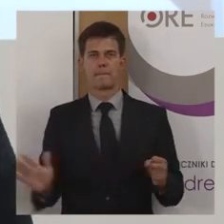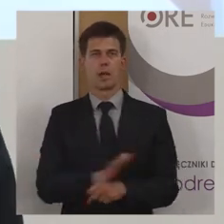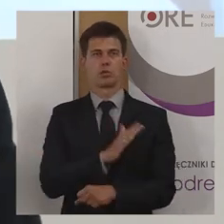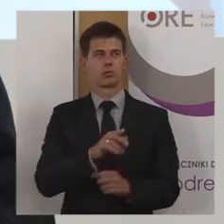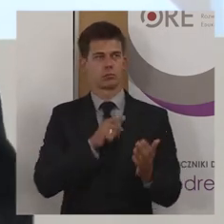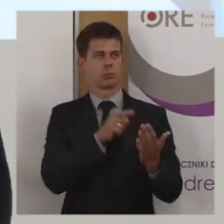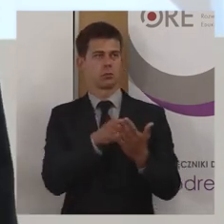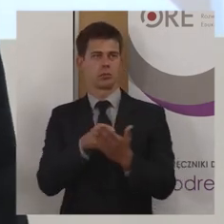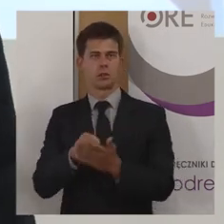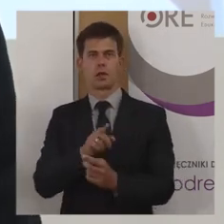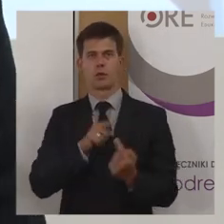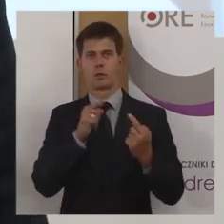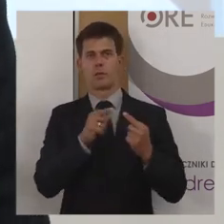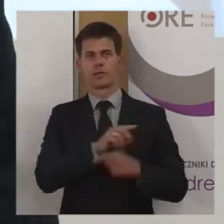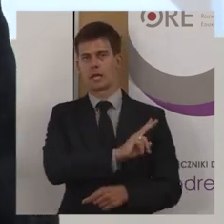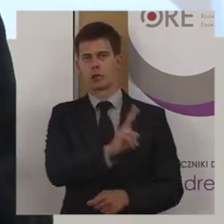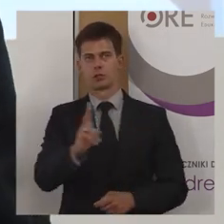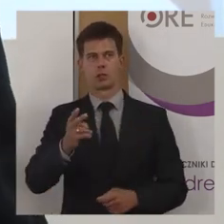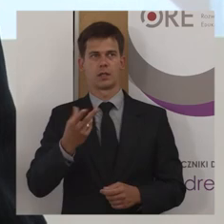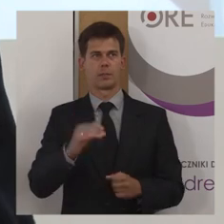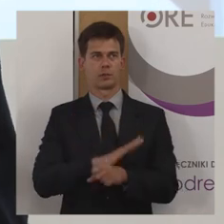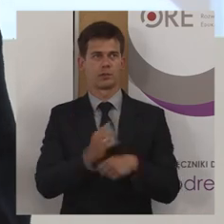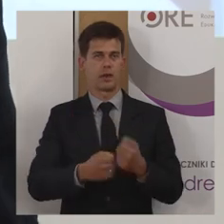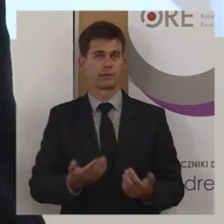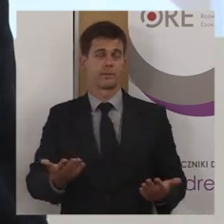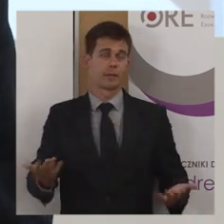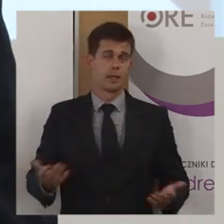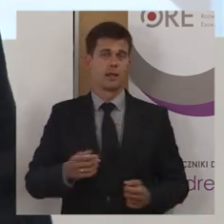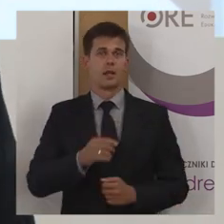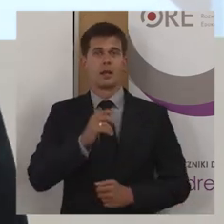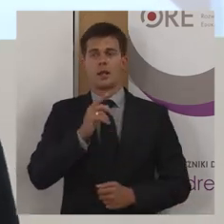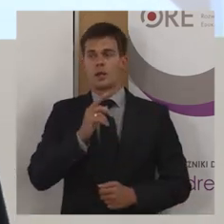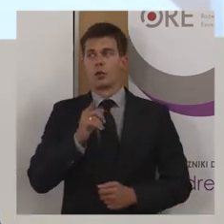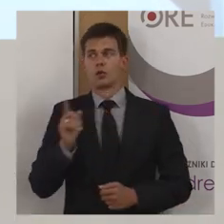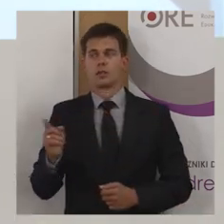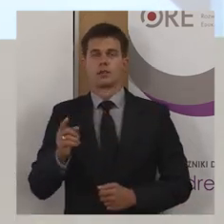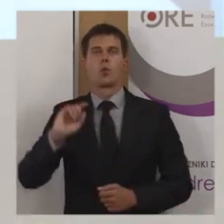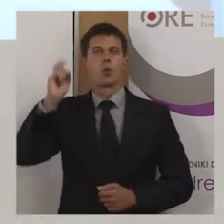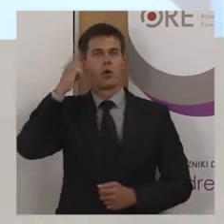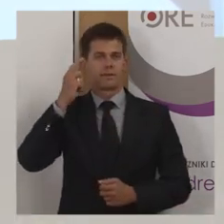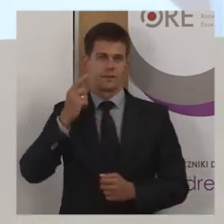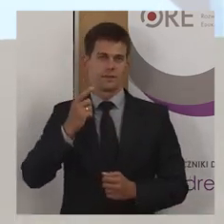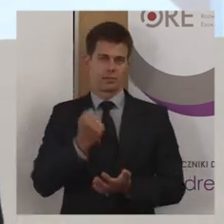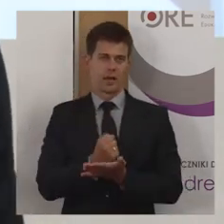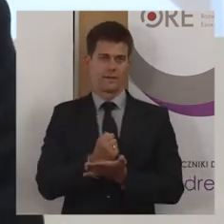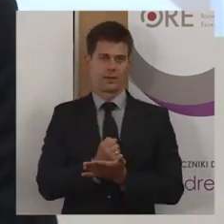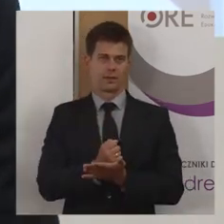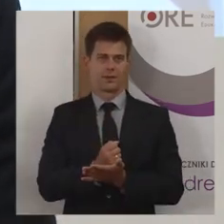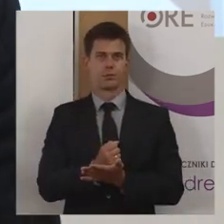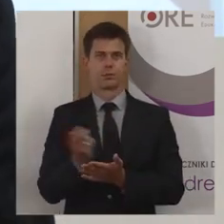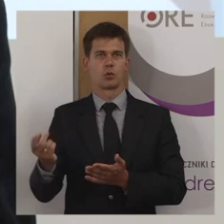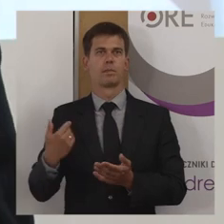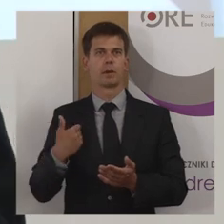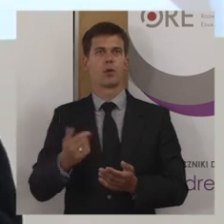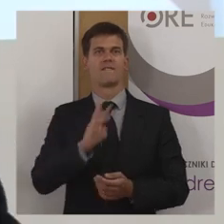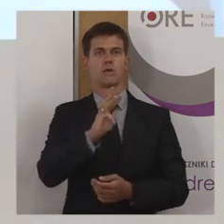eksperci, którzy są tutaj obecni na sali. Natomiast to jest jeden z najważniejszych wniosków dla mnie z tego spotkania,